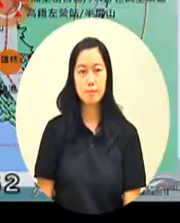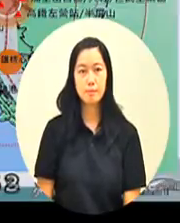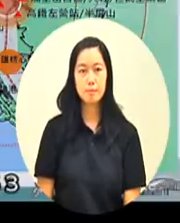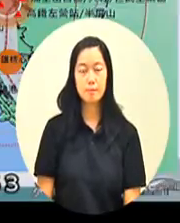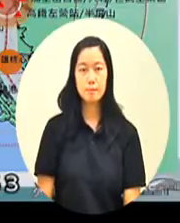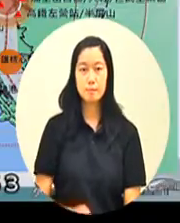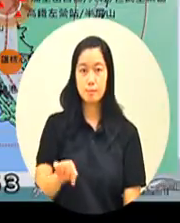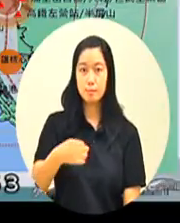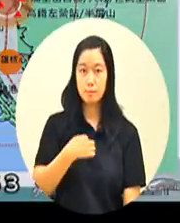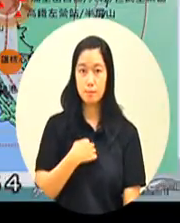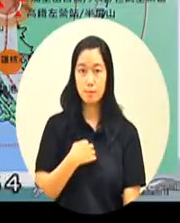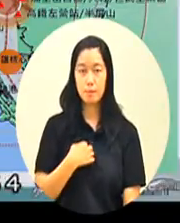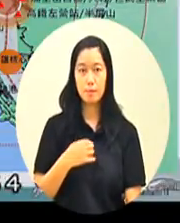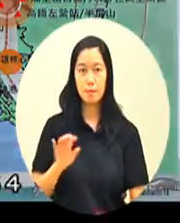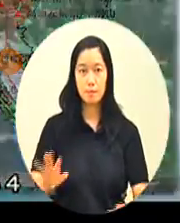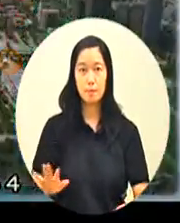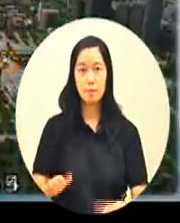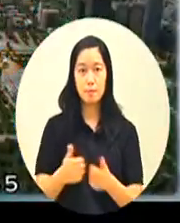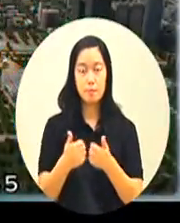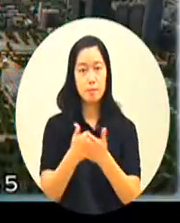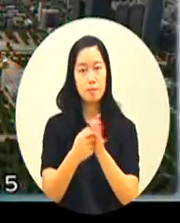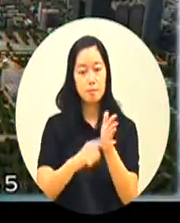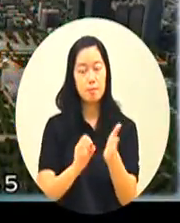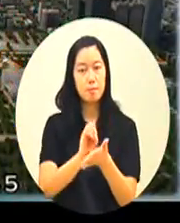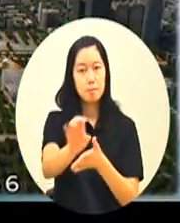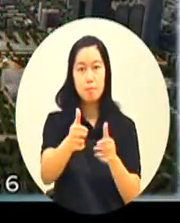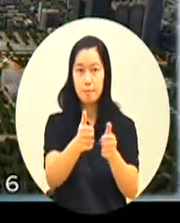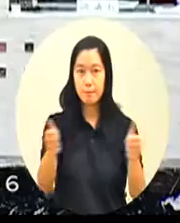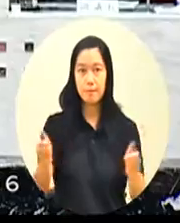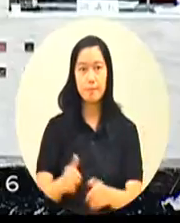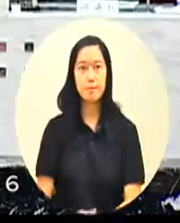是以上这个会期的简报，谢谢大家。